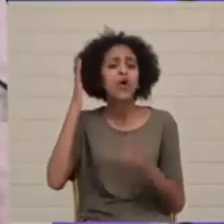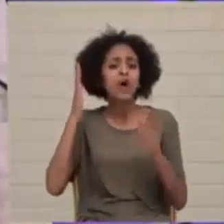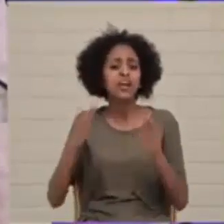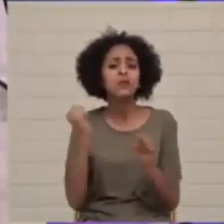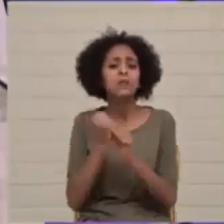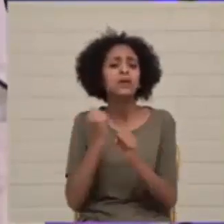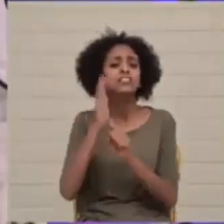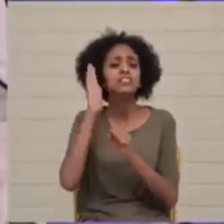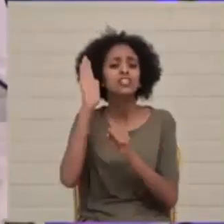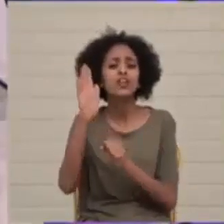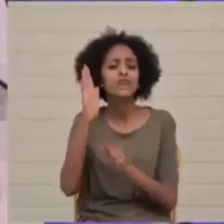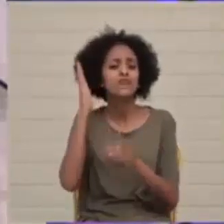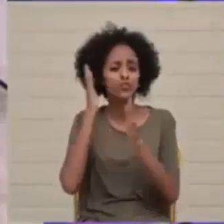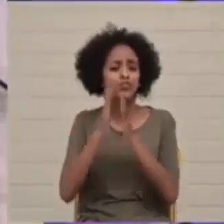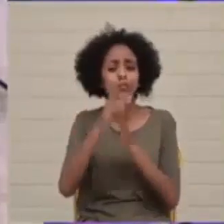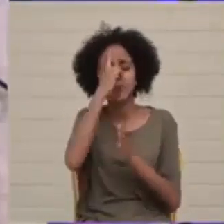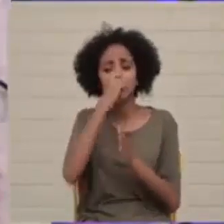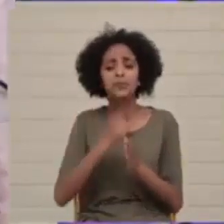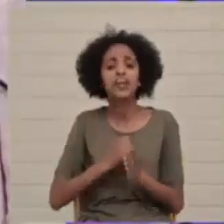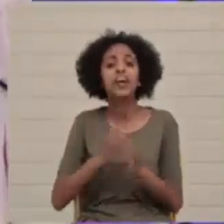በስራው ፍጹም እውነተኛ